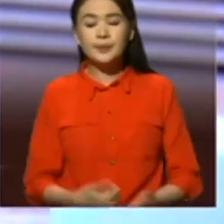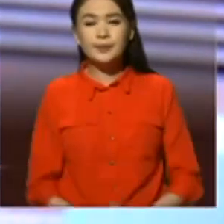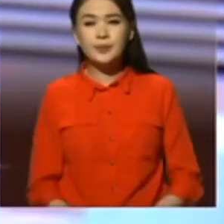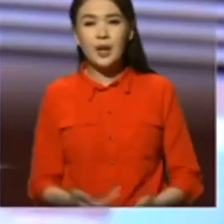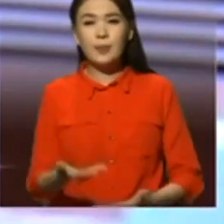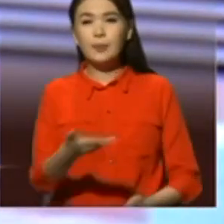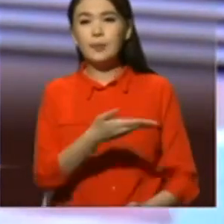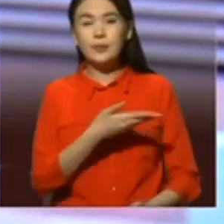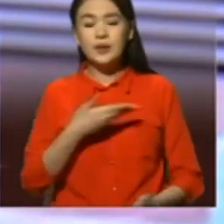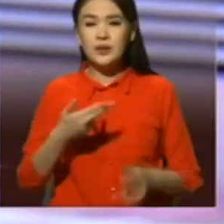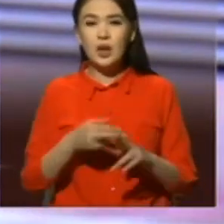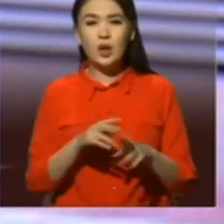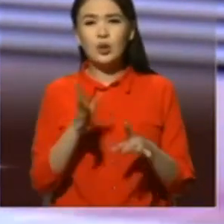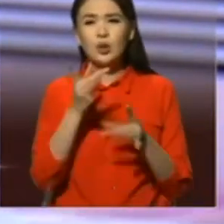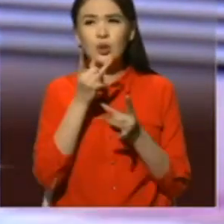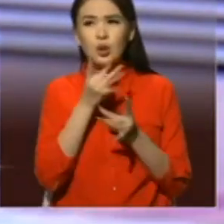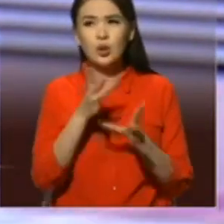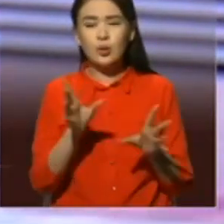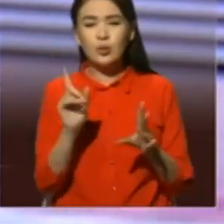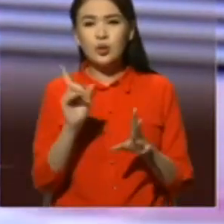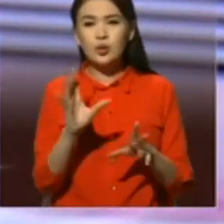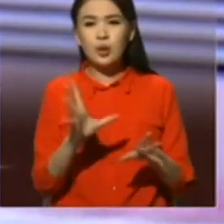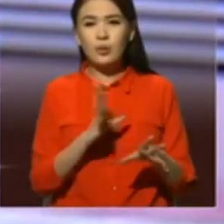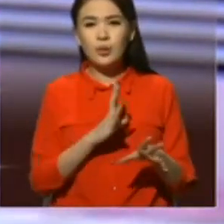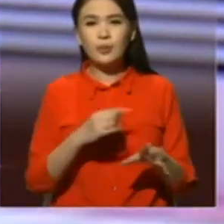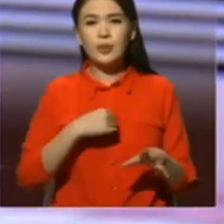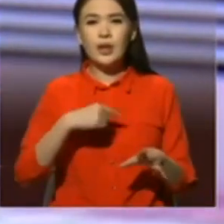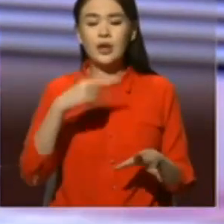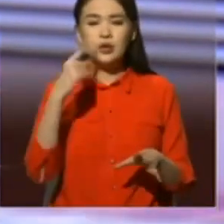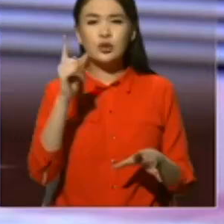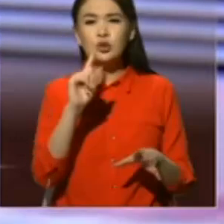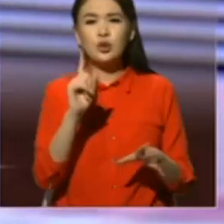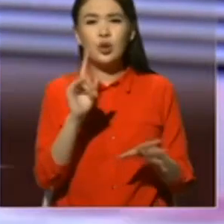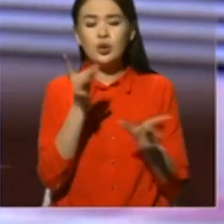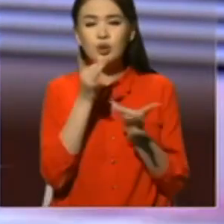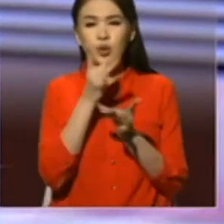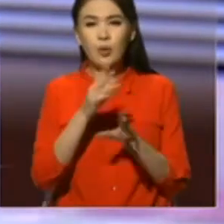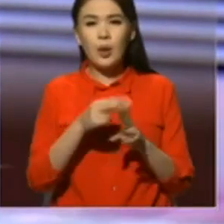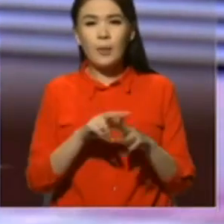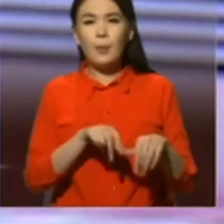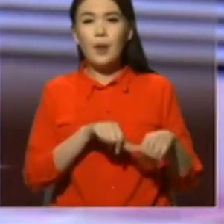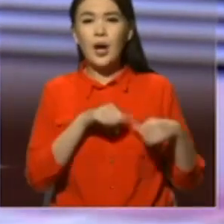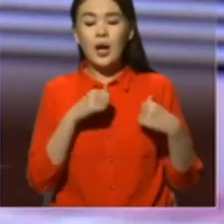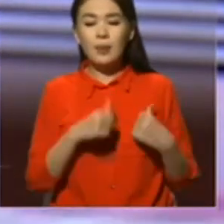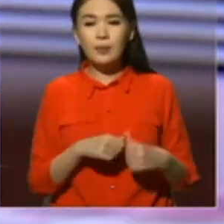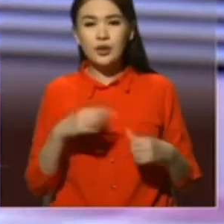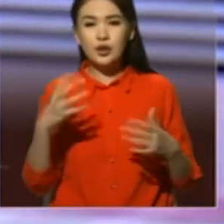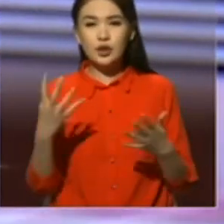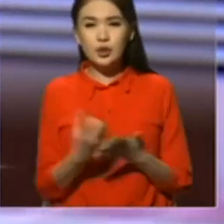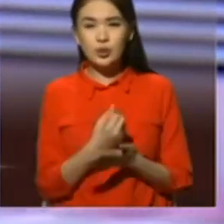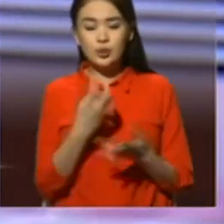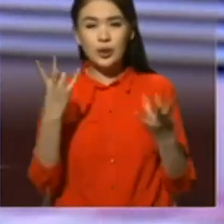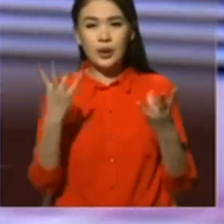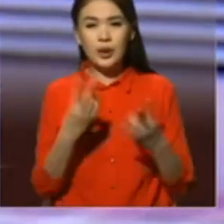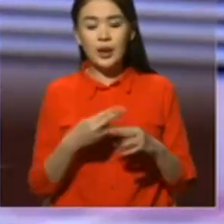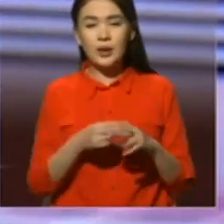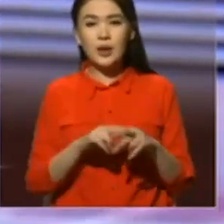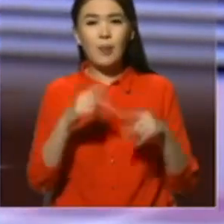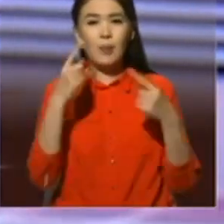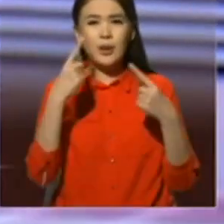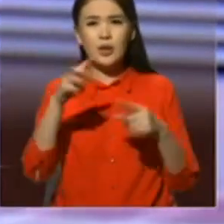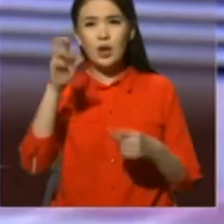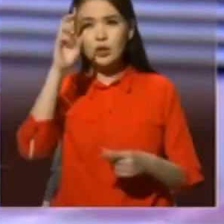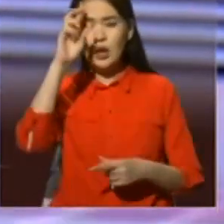Біз кез келген жағдайда мен айтам, не нәрсеге болса да махаббатпен жеңуіміз керек. Ол басқа